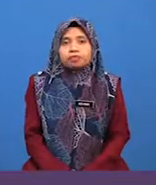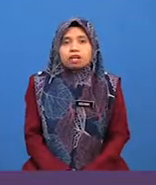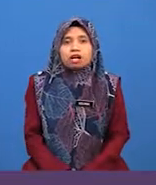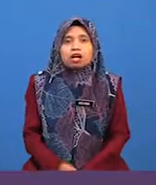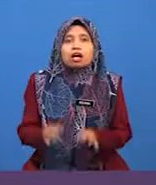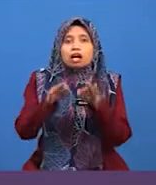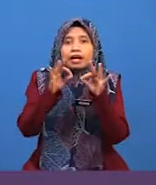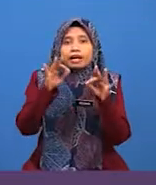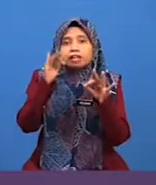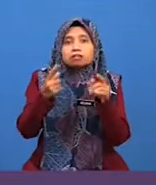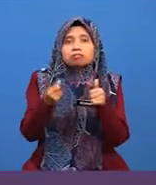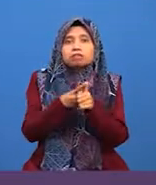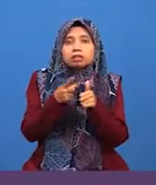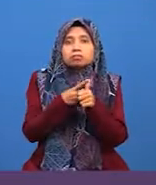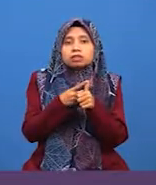Ayat yang pertama.